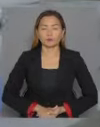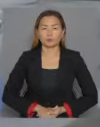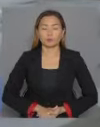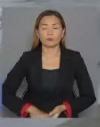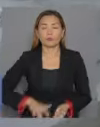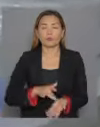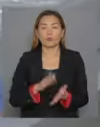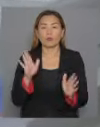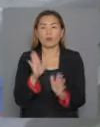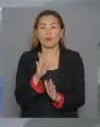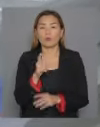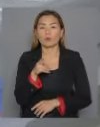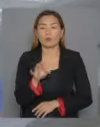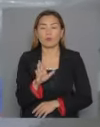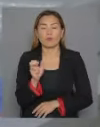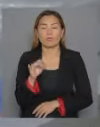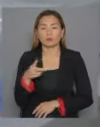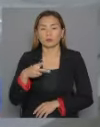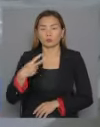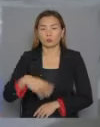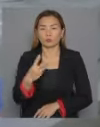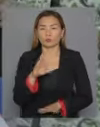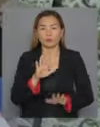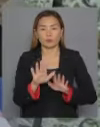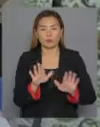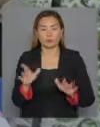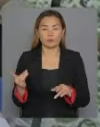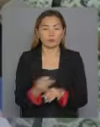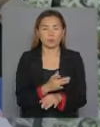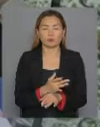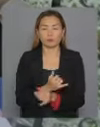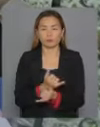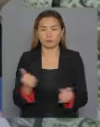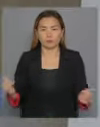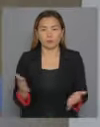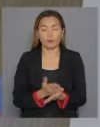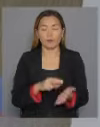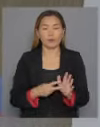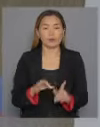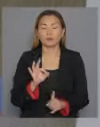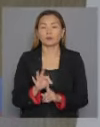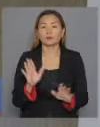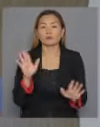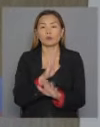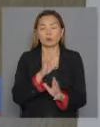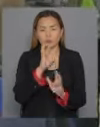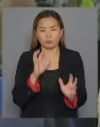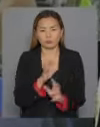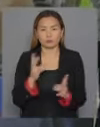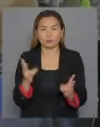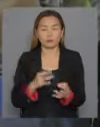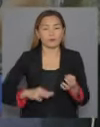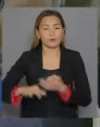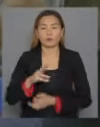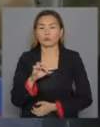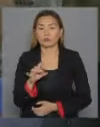Атырау Экофайр 2023 ғылыми көрмесі бұл өңірімізде тұңғыш рет өткізілуде. Жобаның мақсаты қоршаған ортаны аялау, тұрмысты